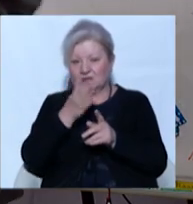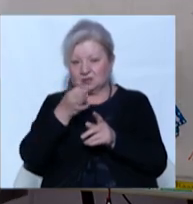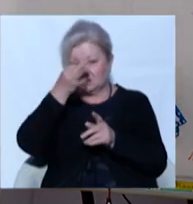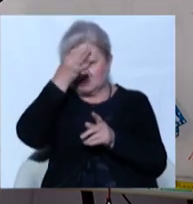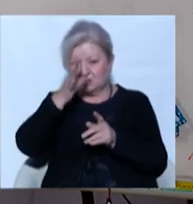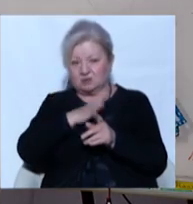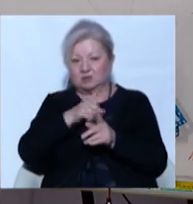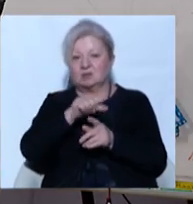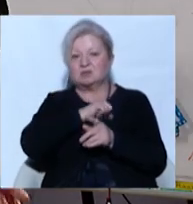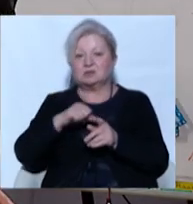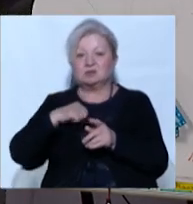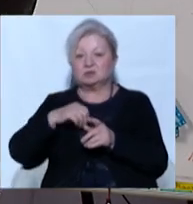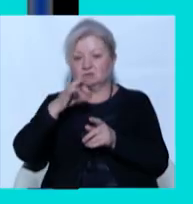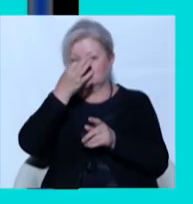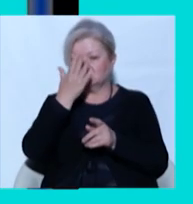რახან სარკე ვახსენეთ,